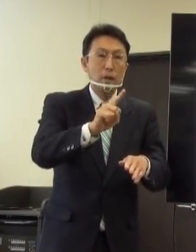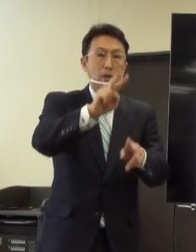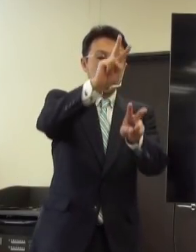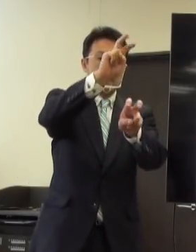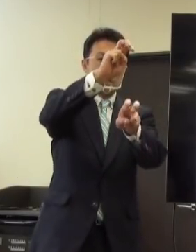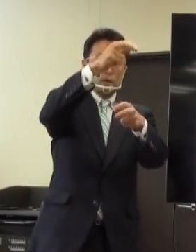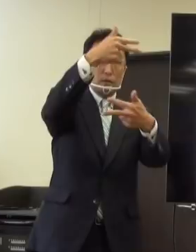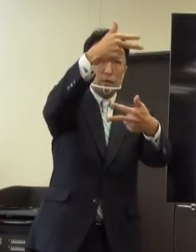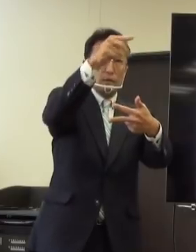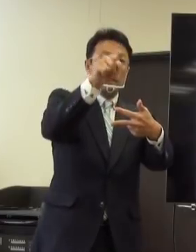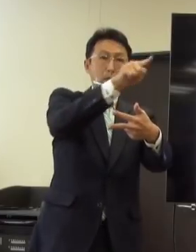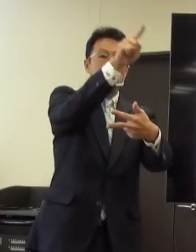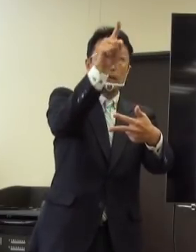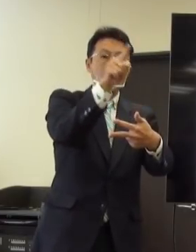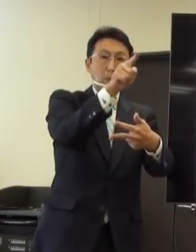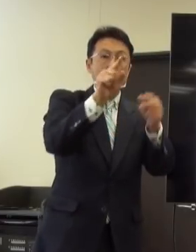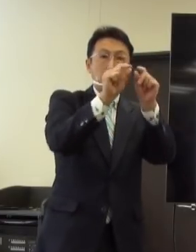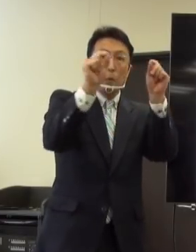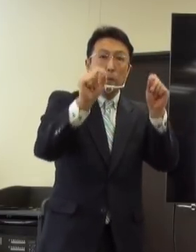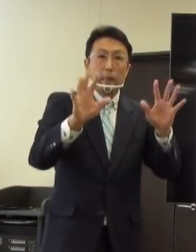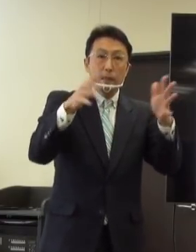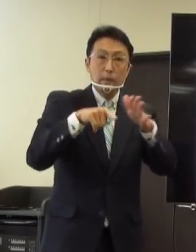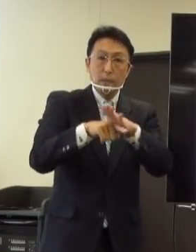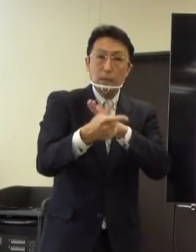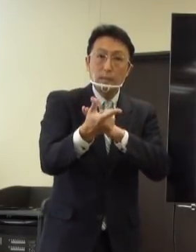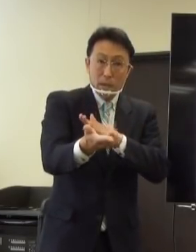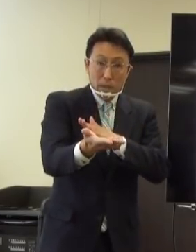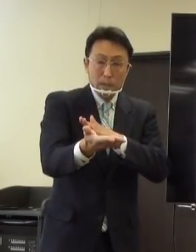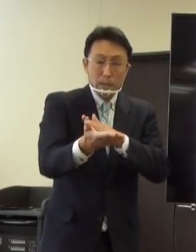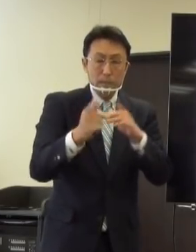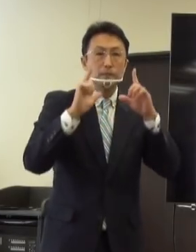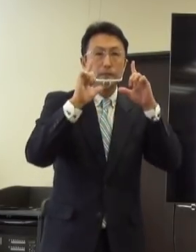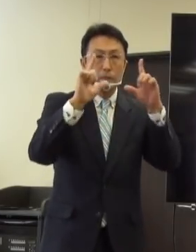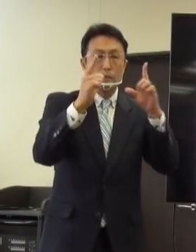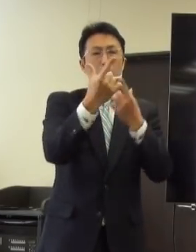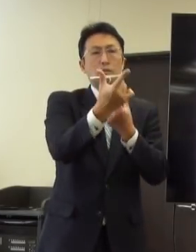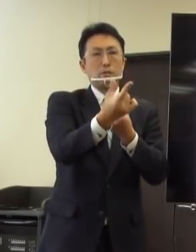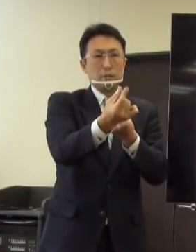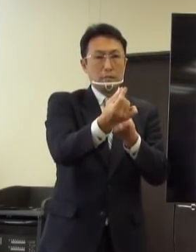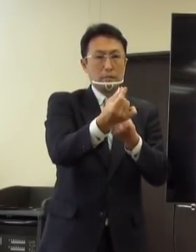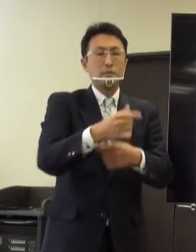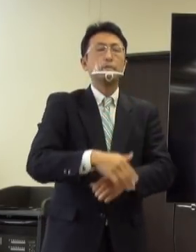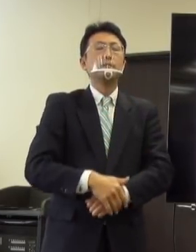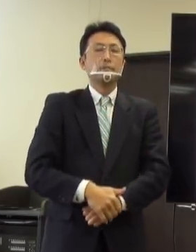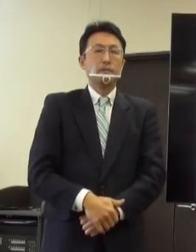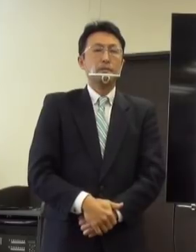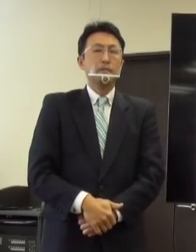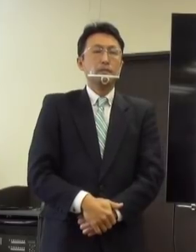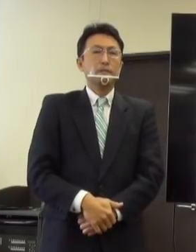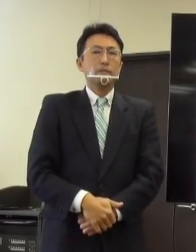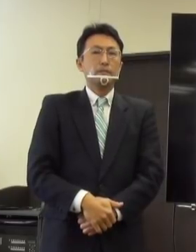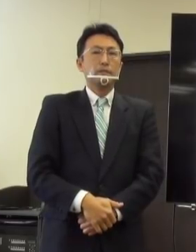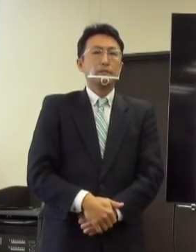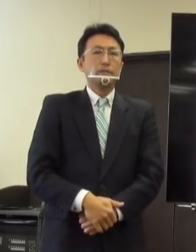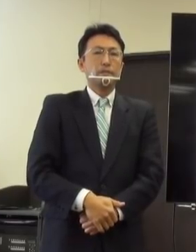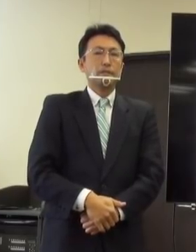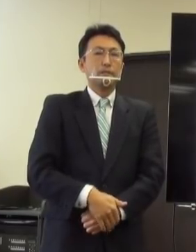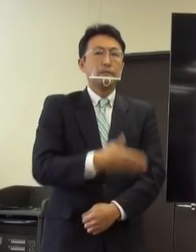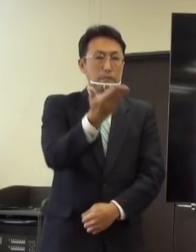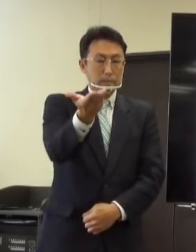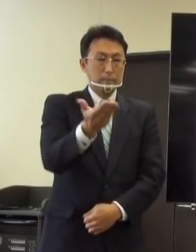は陰性だったということでよろしいですか？ はい、その通りです。 以上です。ありがとうございます。 はい、それでは共同さん